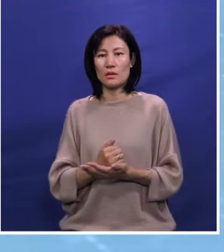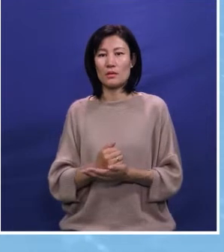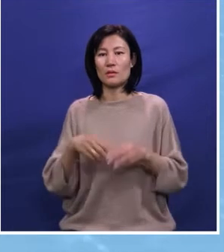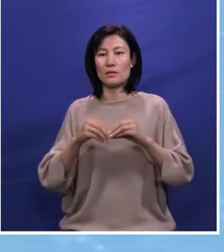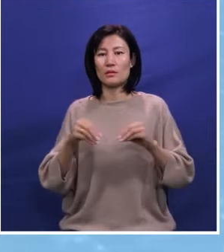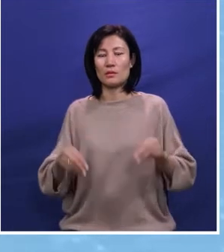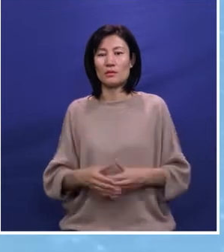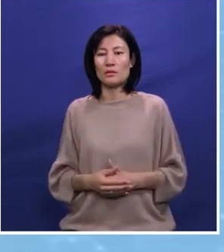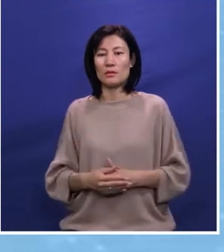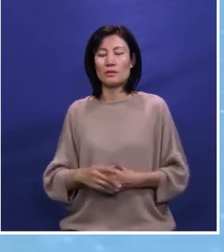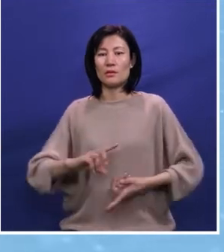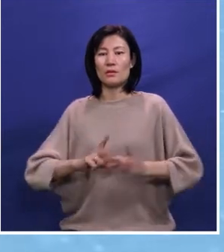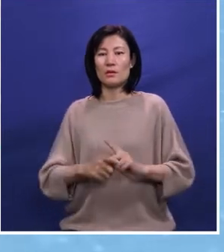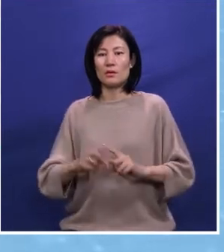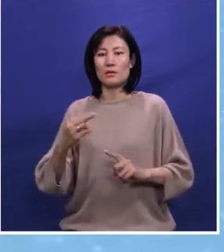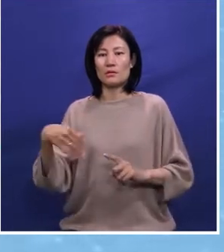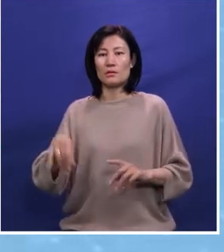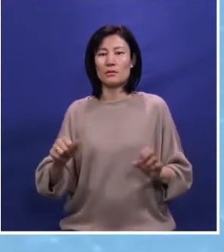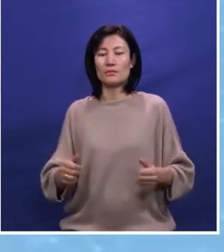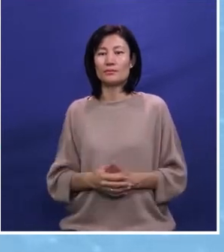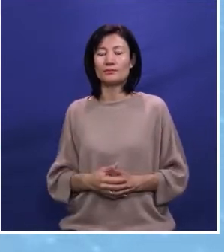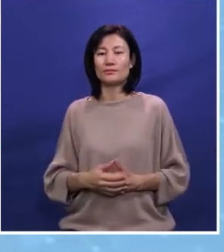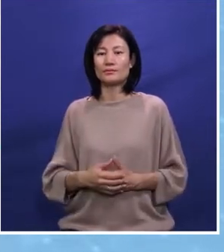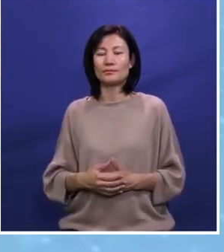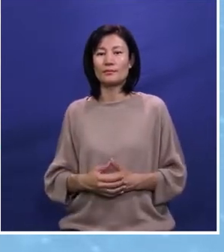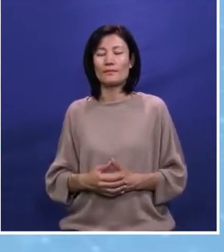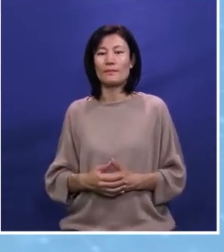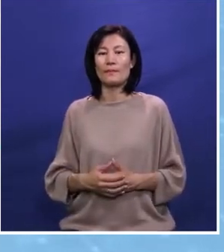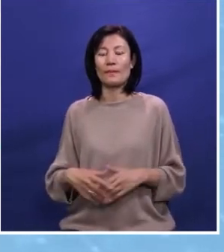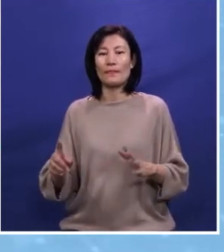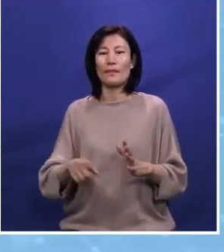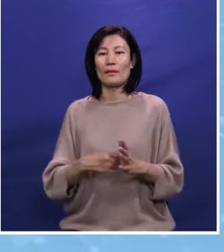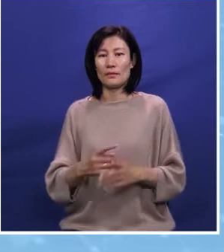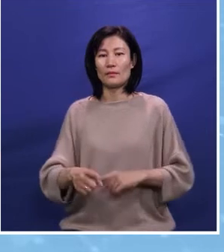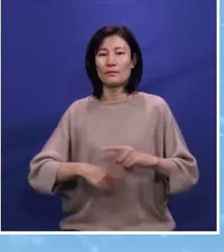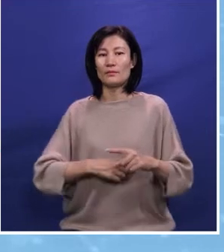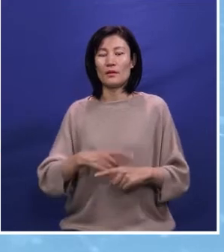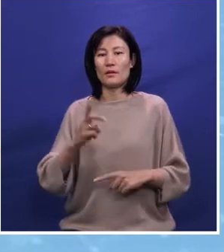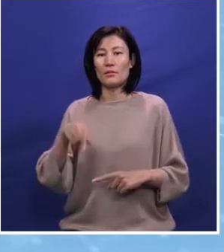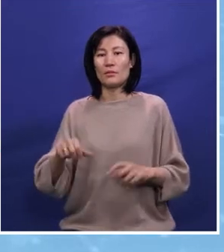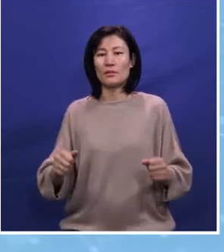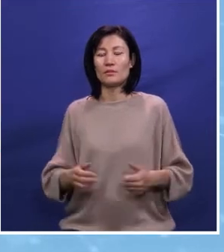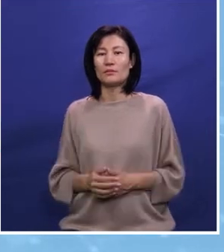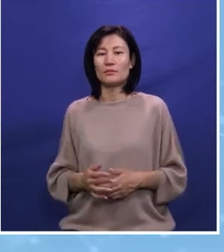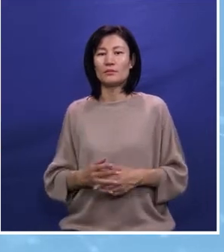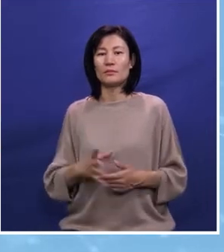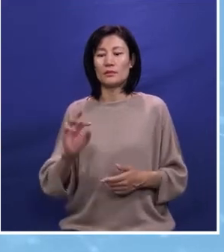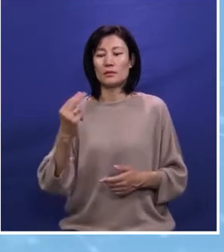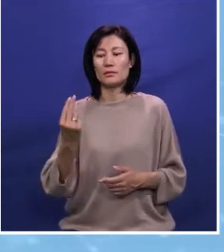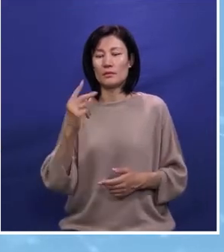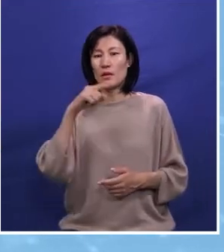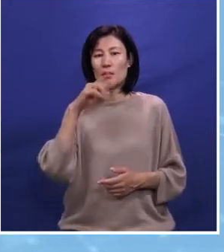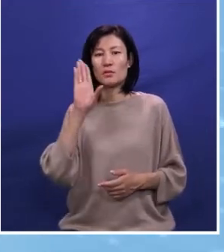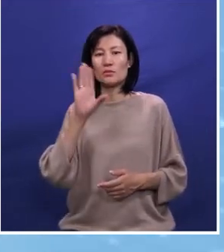егістік санатынан жайылым санатына салыстырған жағдайда құжаттардың рәсімдеу мүмкіндігі туралы түсіндіріп көрсетіп айтылды. Біз бар елде жаңағы мамандар айтып отыр, мына